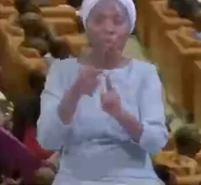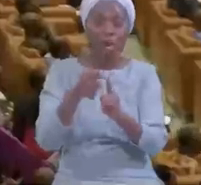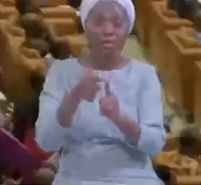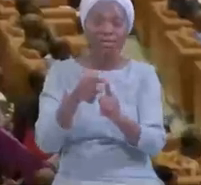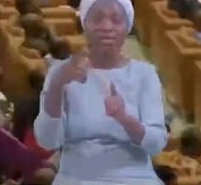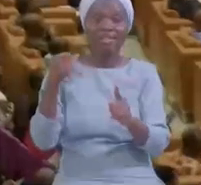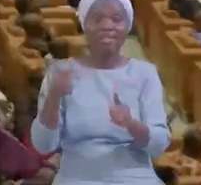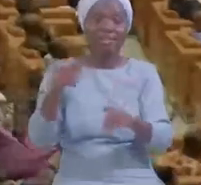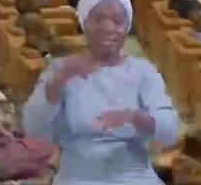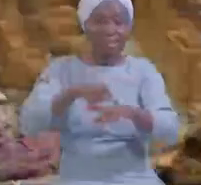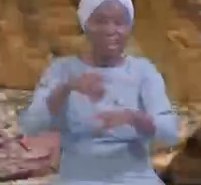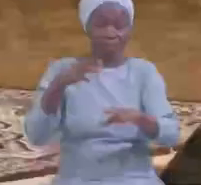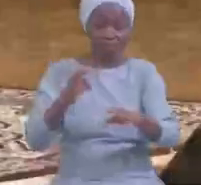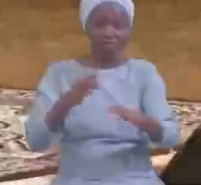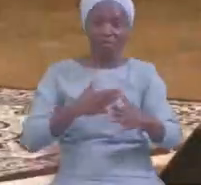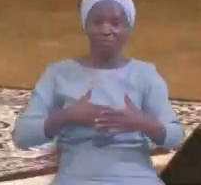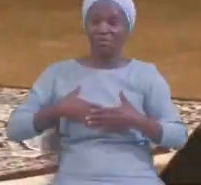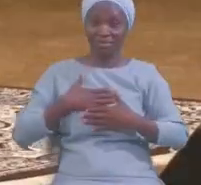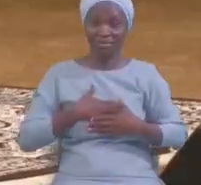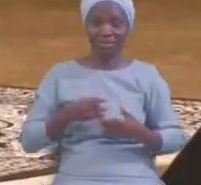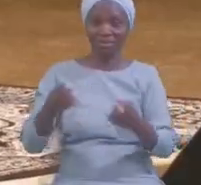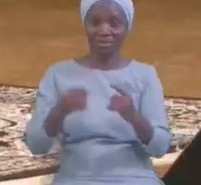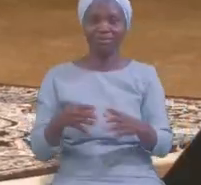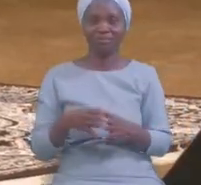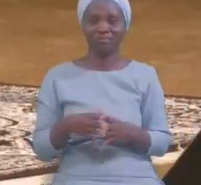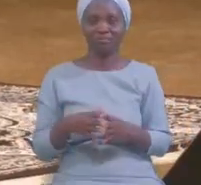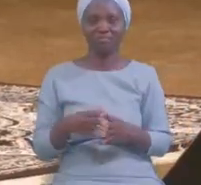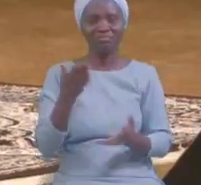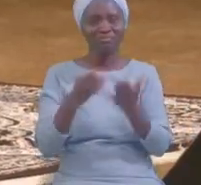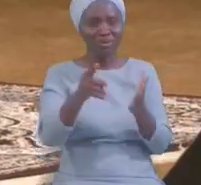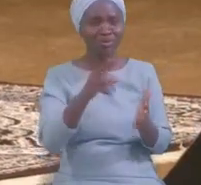afin que des temps de rafraîchissement vous étiez secs,